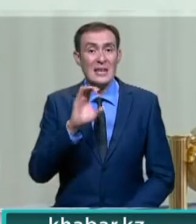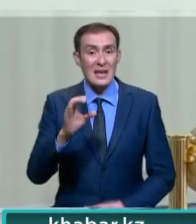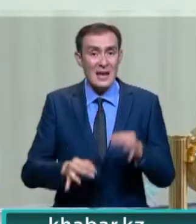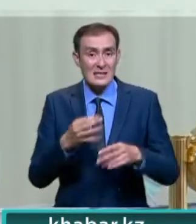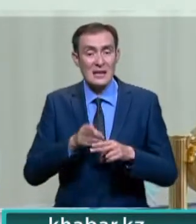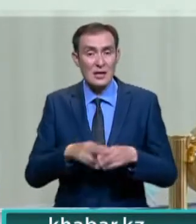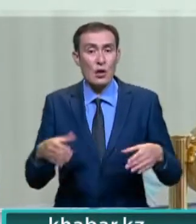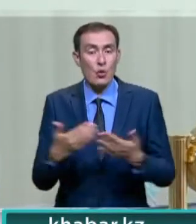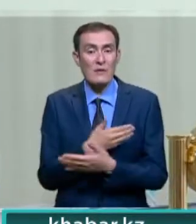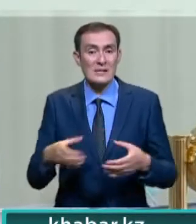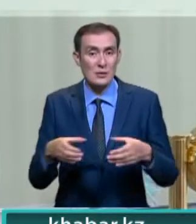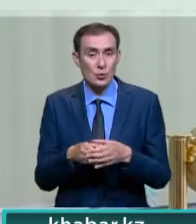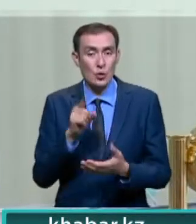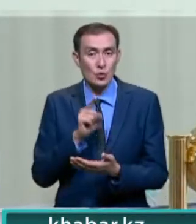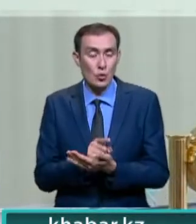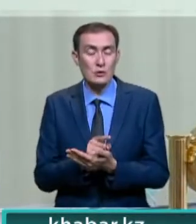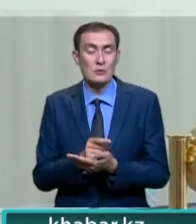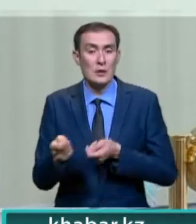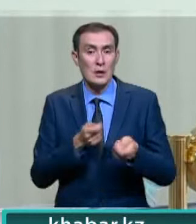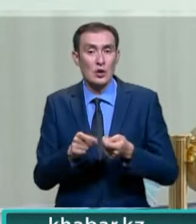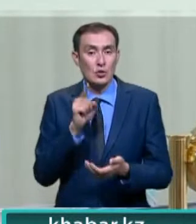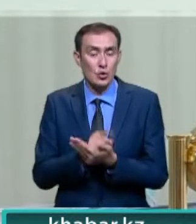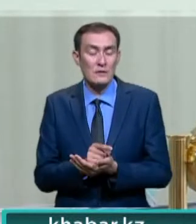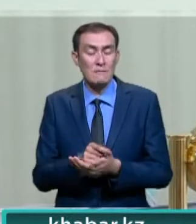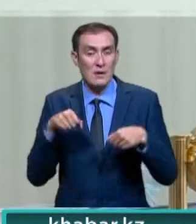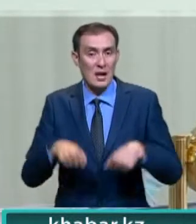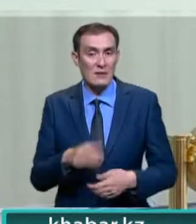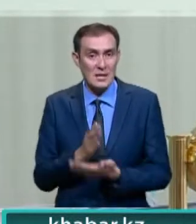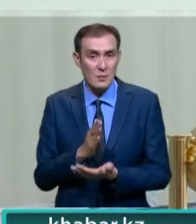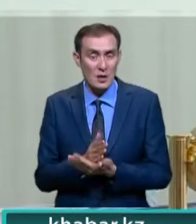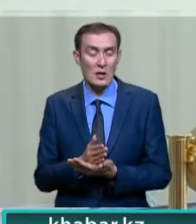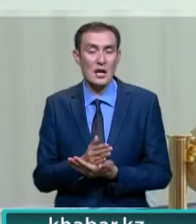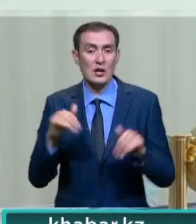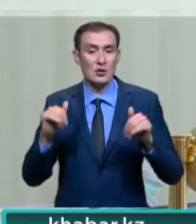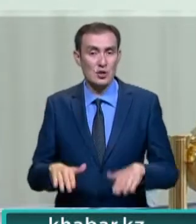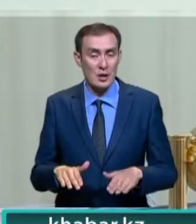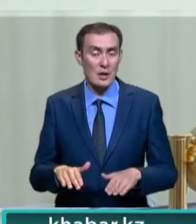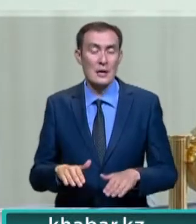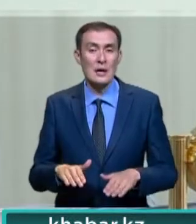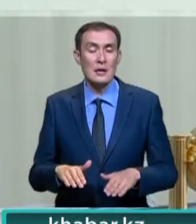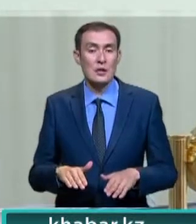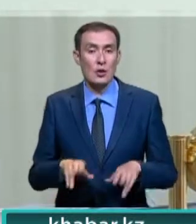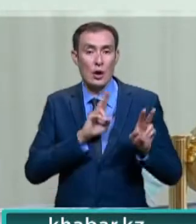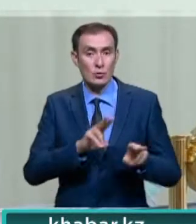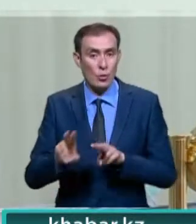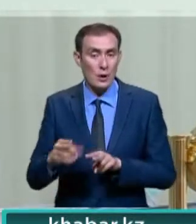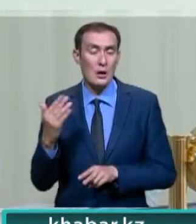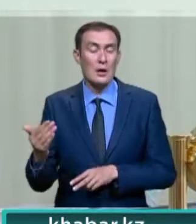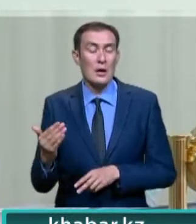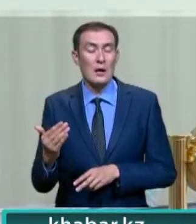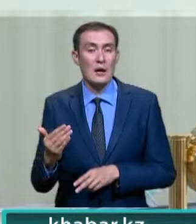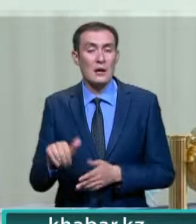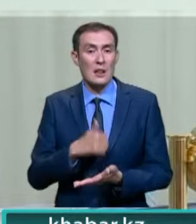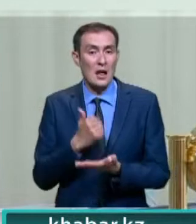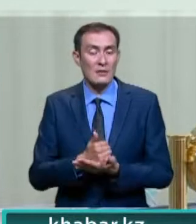новый институт. Он должен обладать реальными рычагами влияния на принятие решений и контроля. Важной